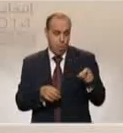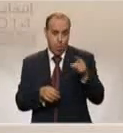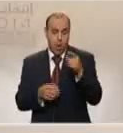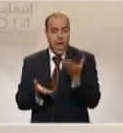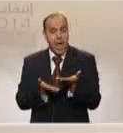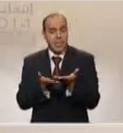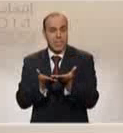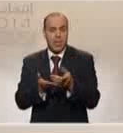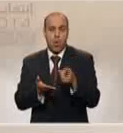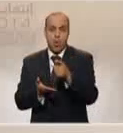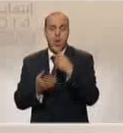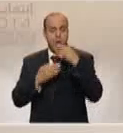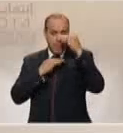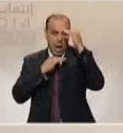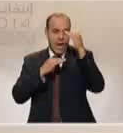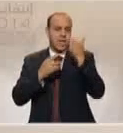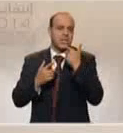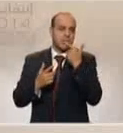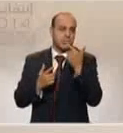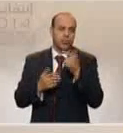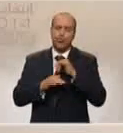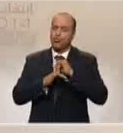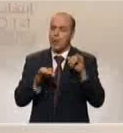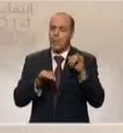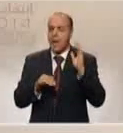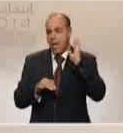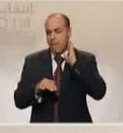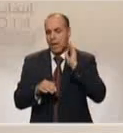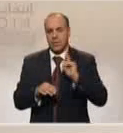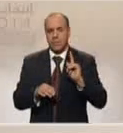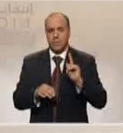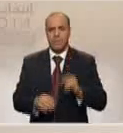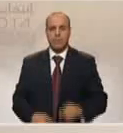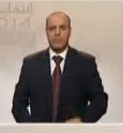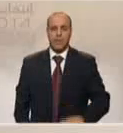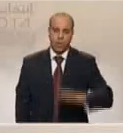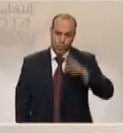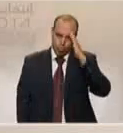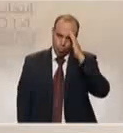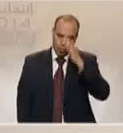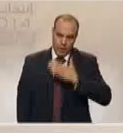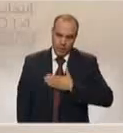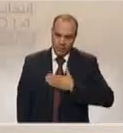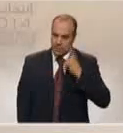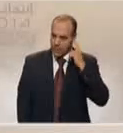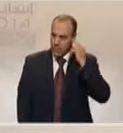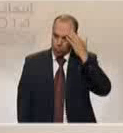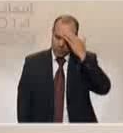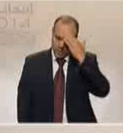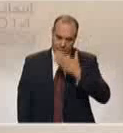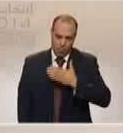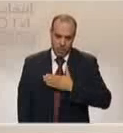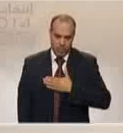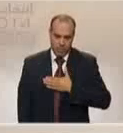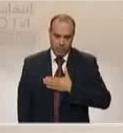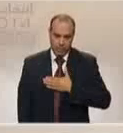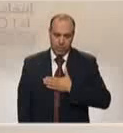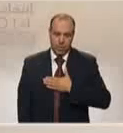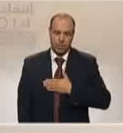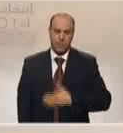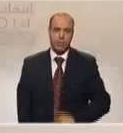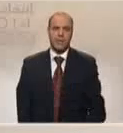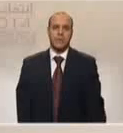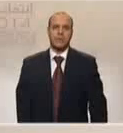يخدمكم باخلاص ولن يفرط في الامانه على الاطلاق شكرا لكم على الاستماع الي والسلام عليكم ورحمه